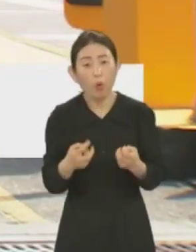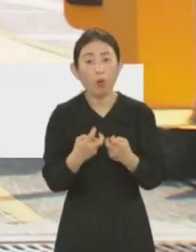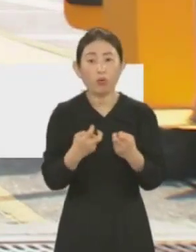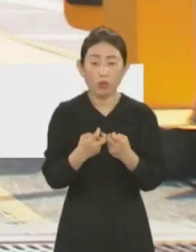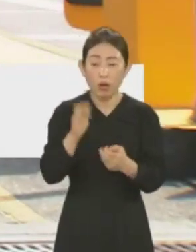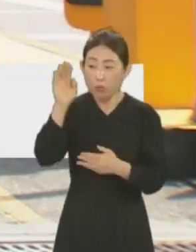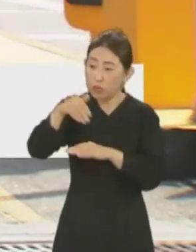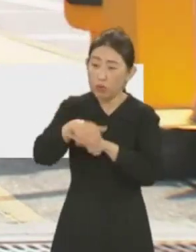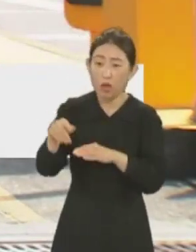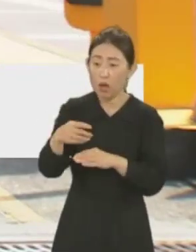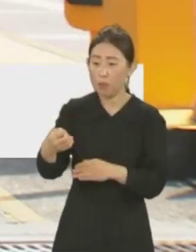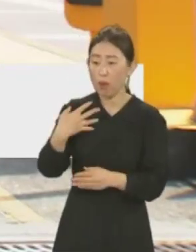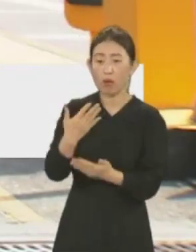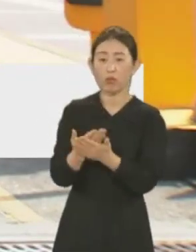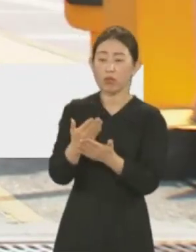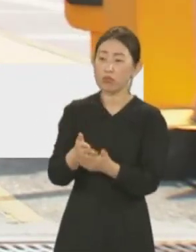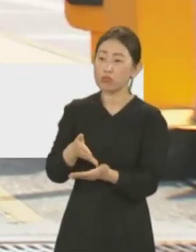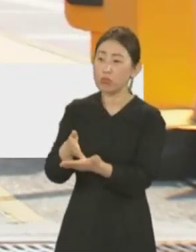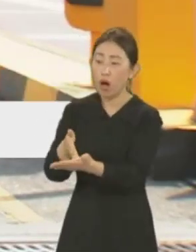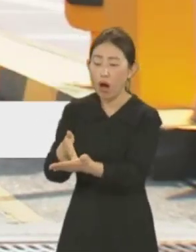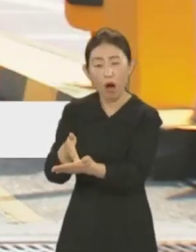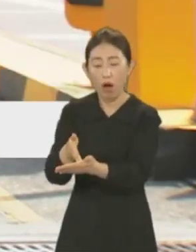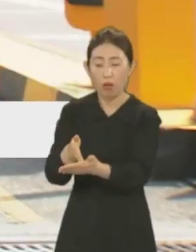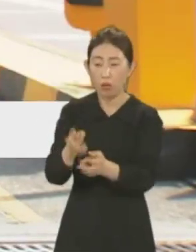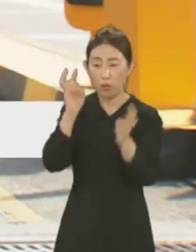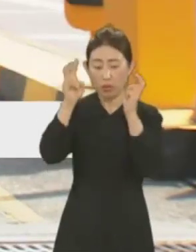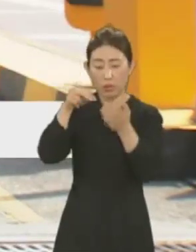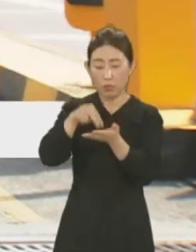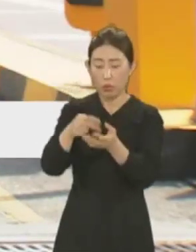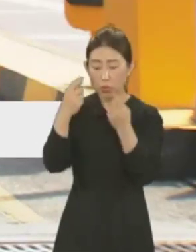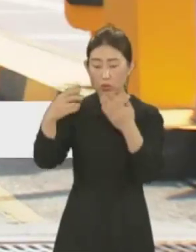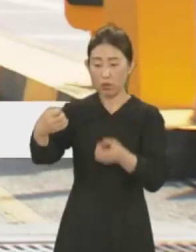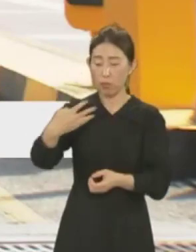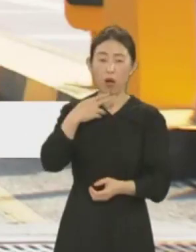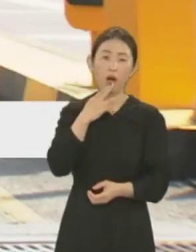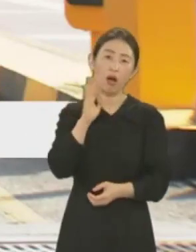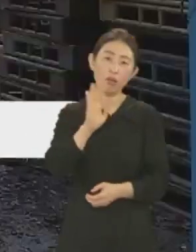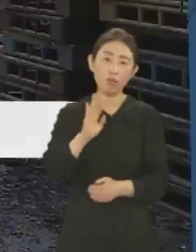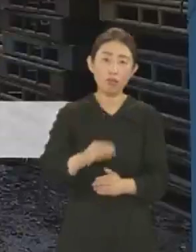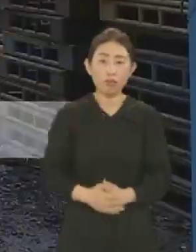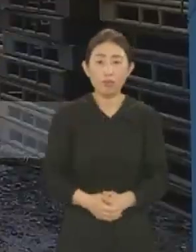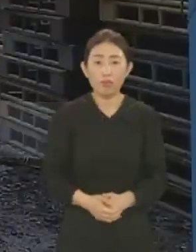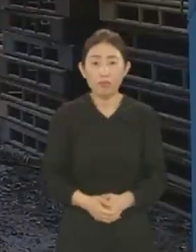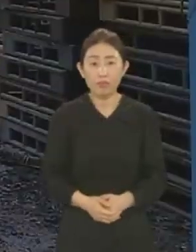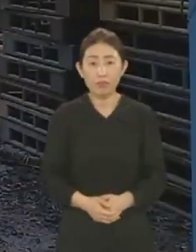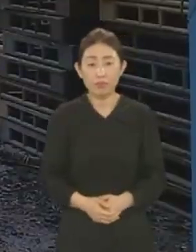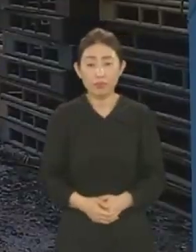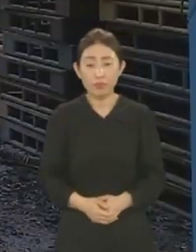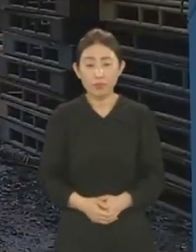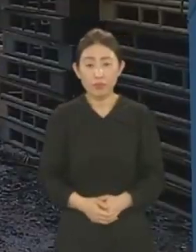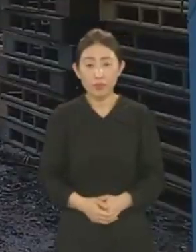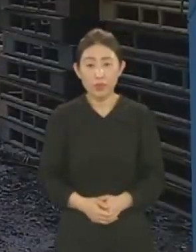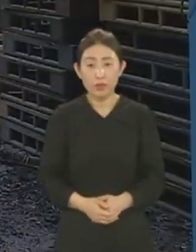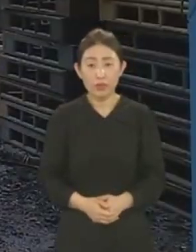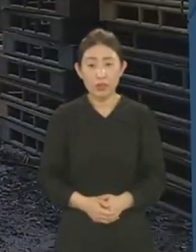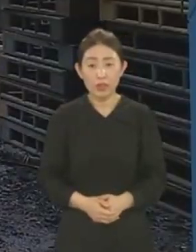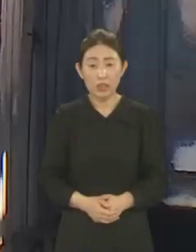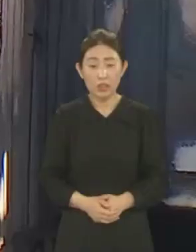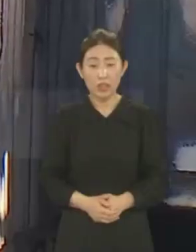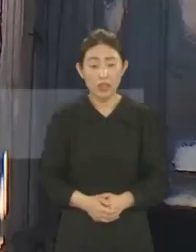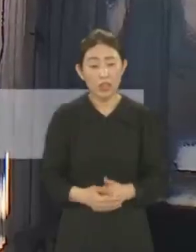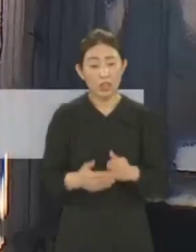해달라고 하지만 회사에서조차도 거기에 대해서 명확한 답변을 얘기를 하지 않고 있습니다 한국타이어에 들어와 있는